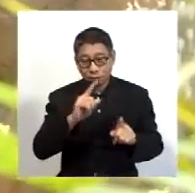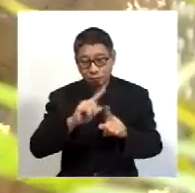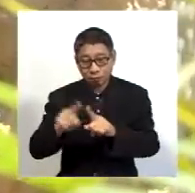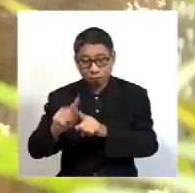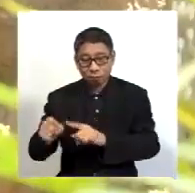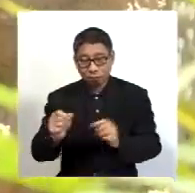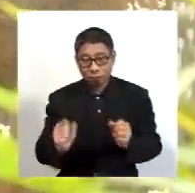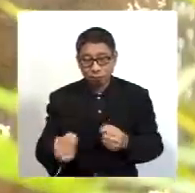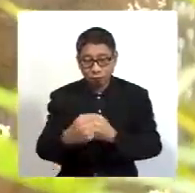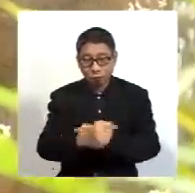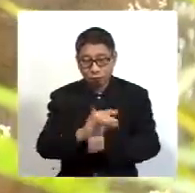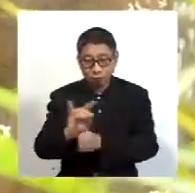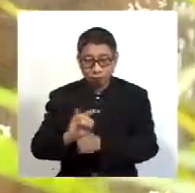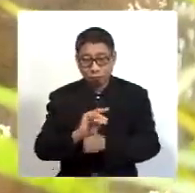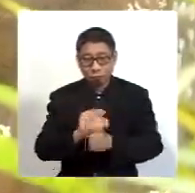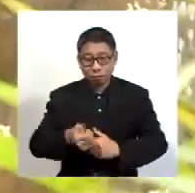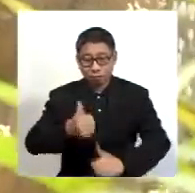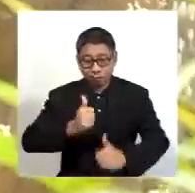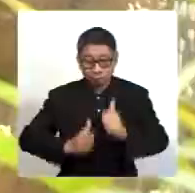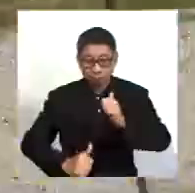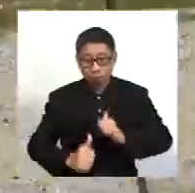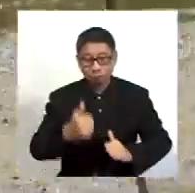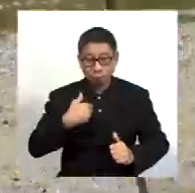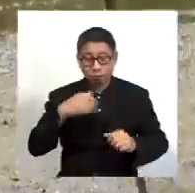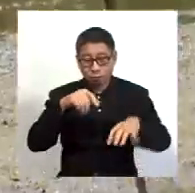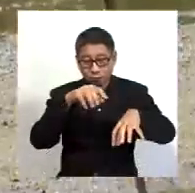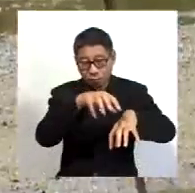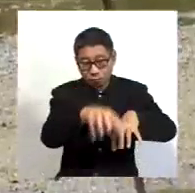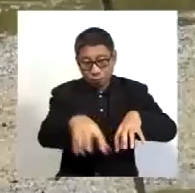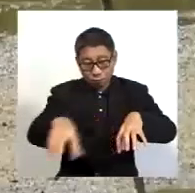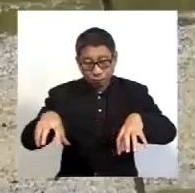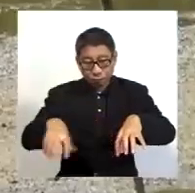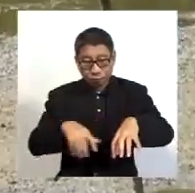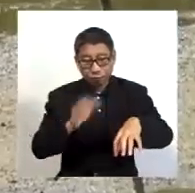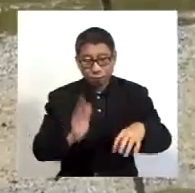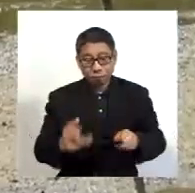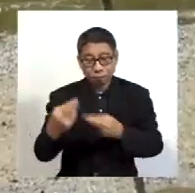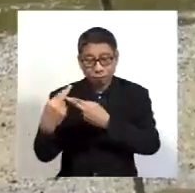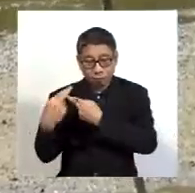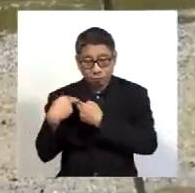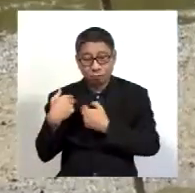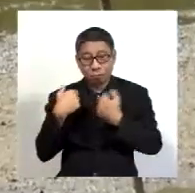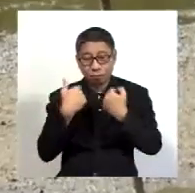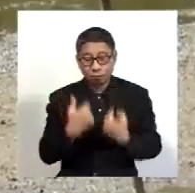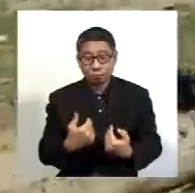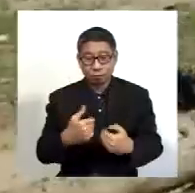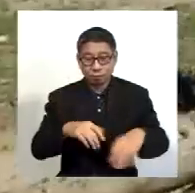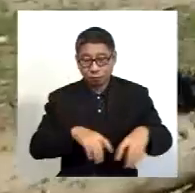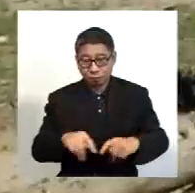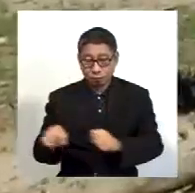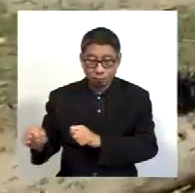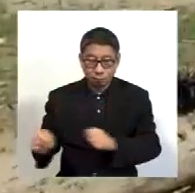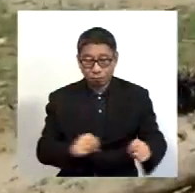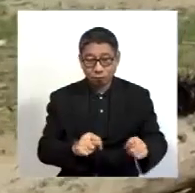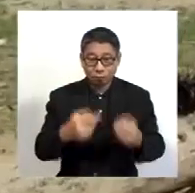ในสวนสัตว์เนี่ยในส่วนของการจัดแสดงซึ่งก็มีหลากหลายจุดเจ้าหน้าที่ที่รับผิดชอบก็ต้องจัดเตรียมสถ